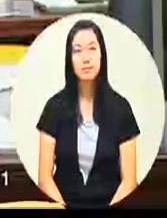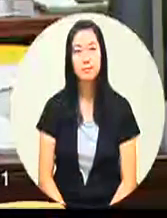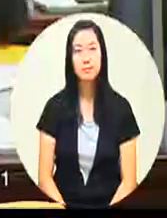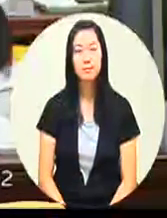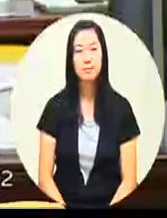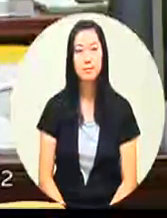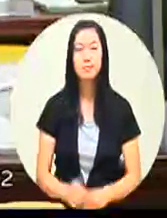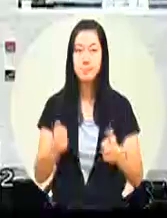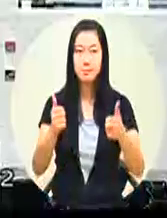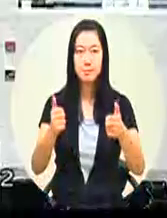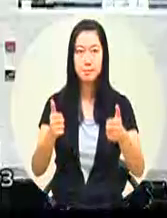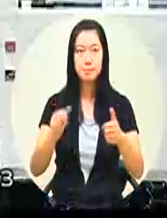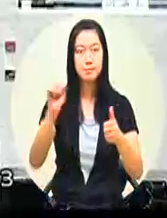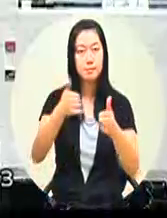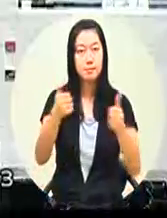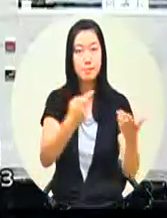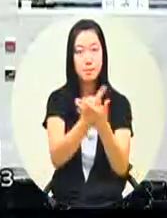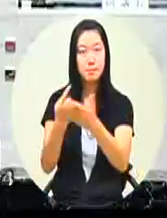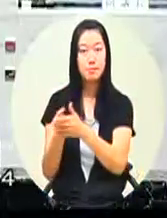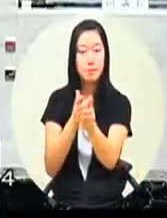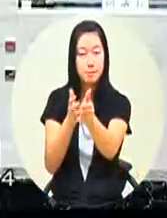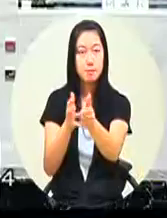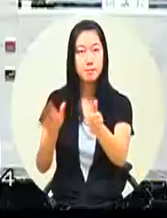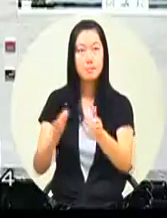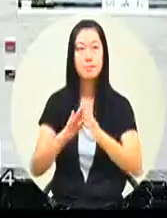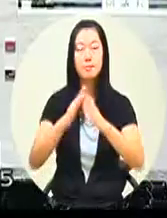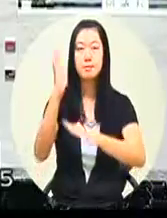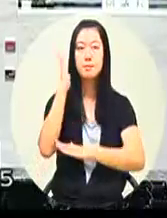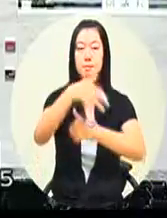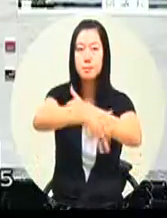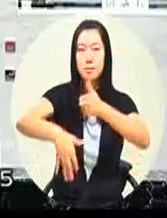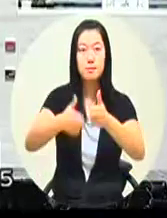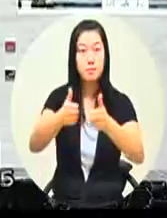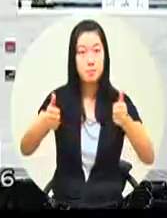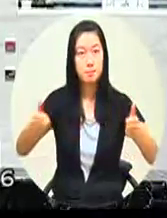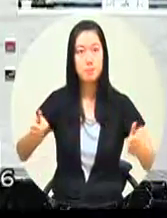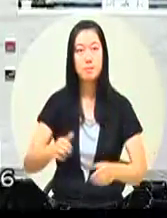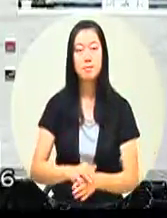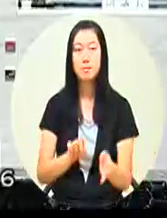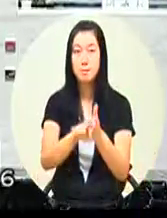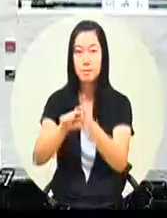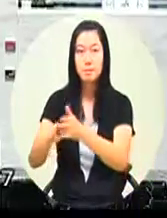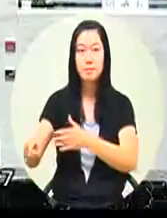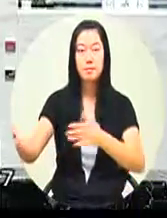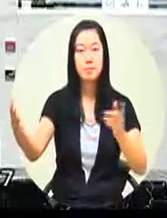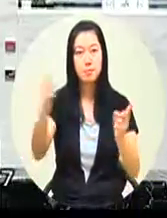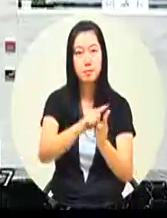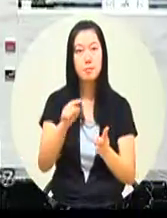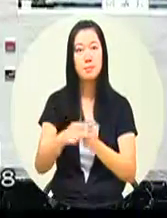好，感谢议员同仁质询及市府局处长、科室主管列席备